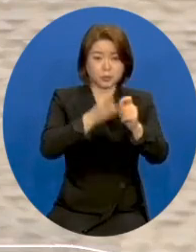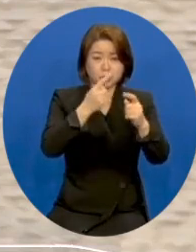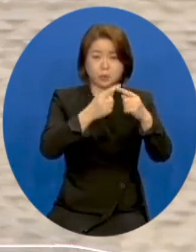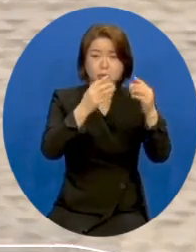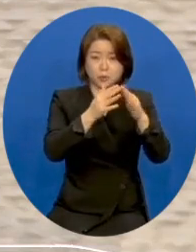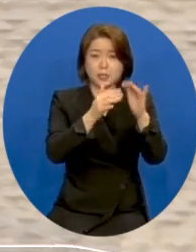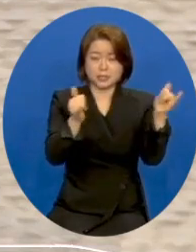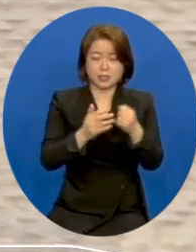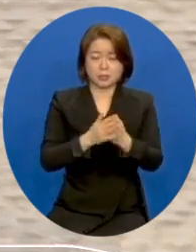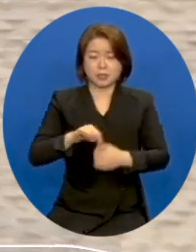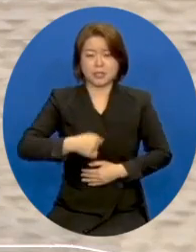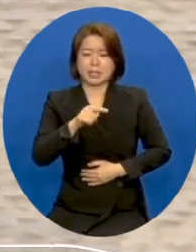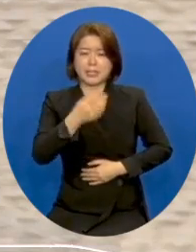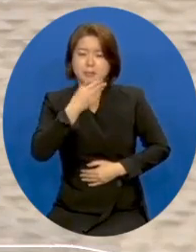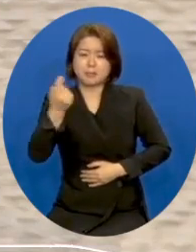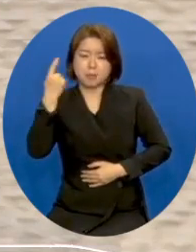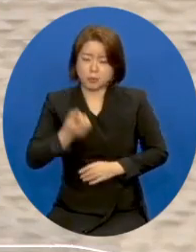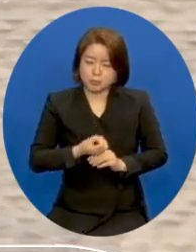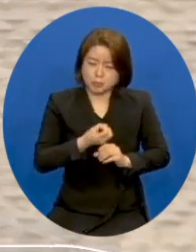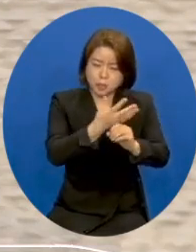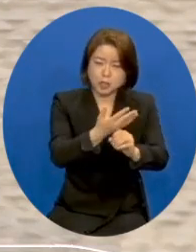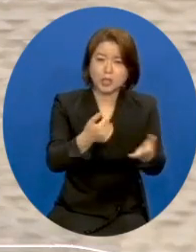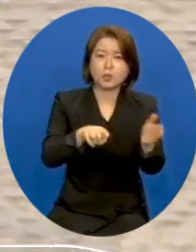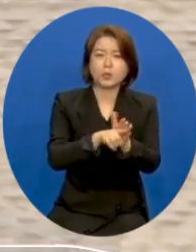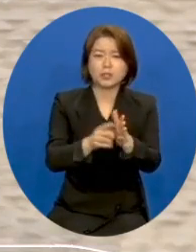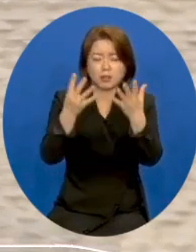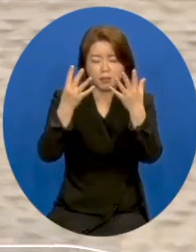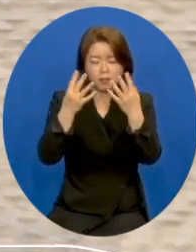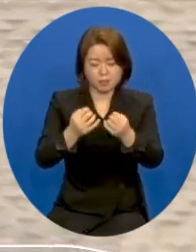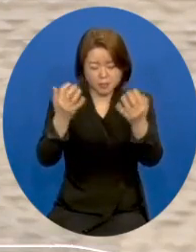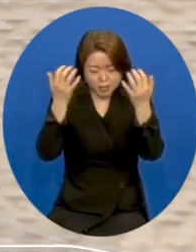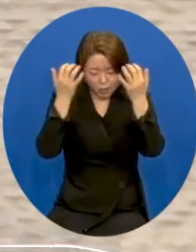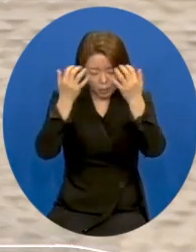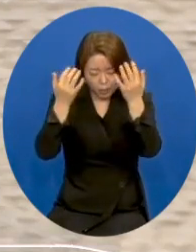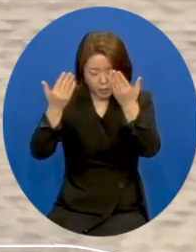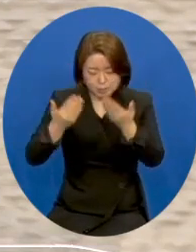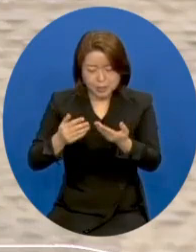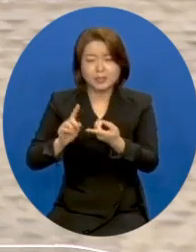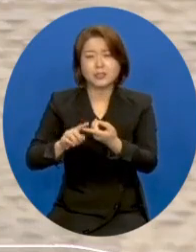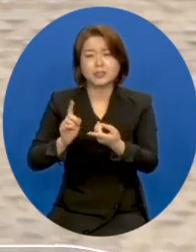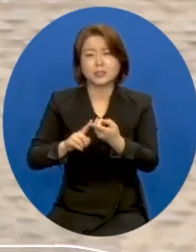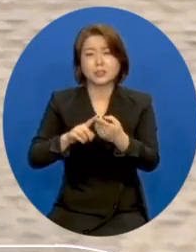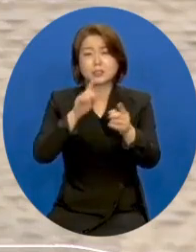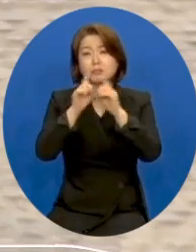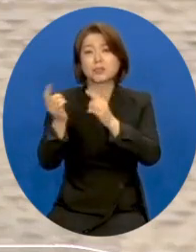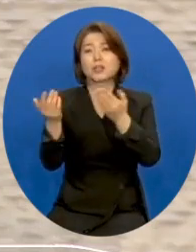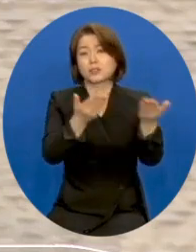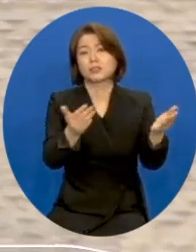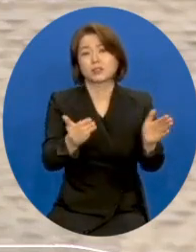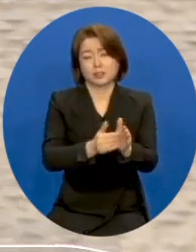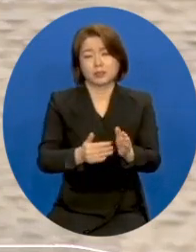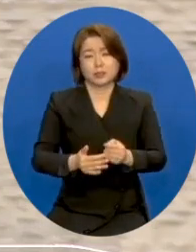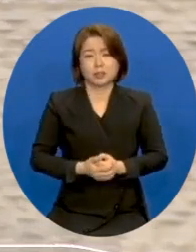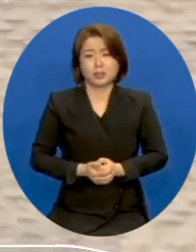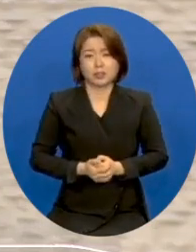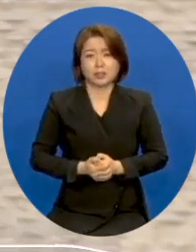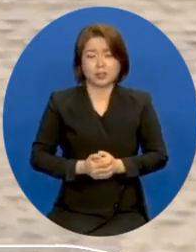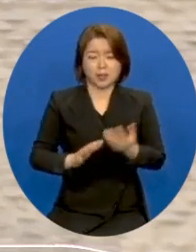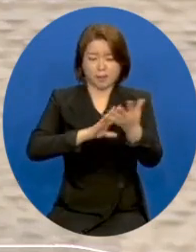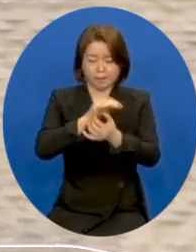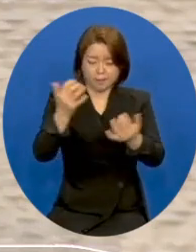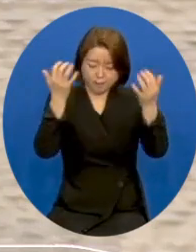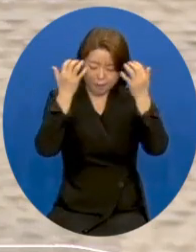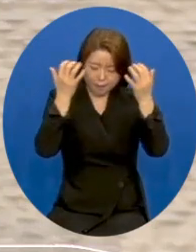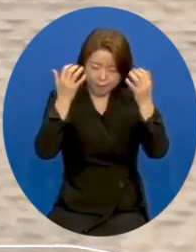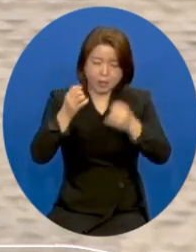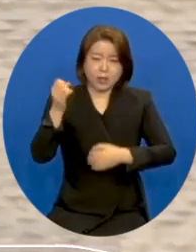이 복음을 전하기 위해서 얼마나 고난을 당했는지에 대해서 말씀했습니다. 환난을 당하고